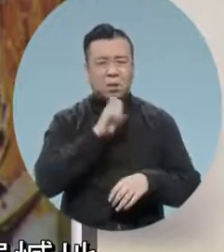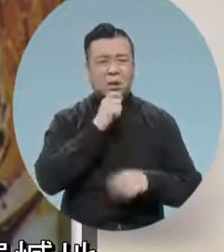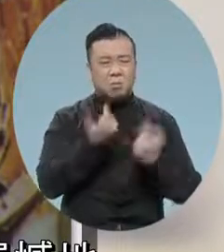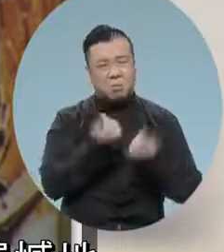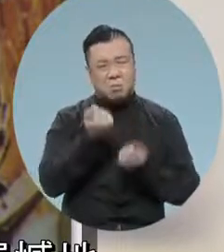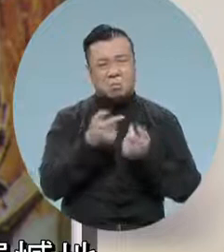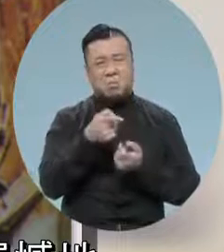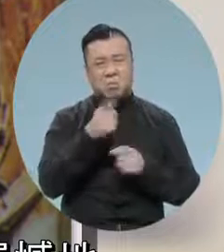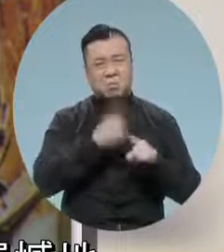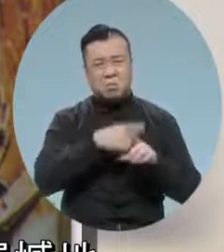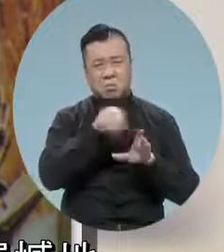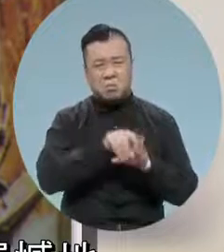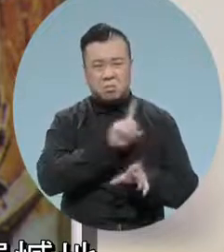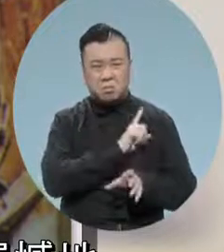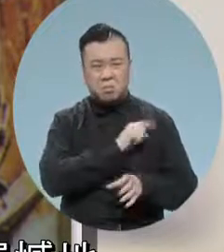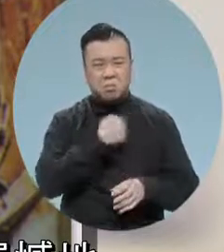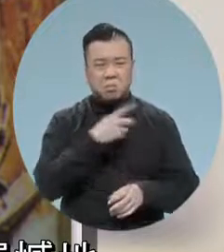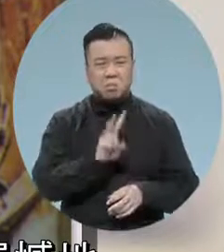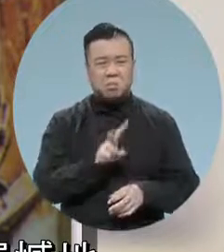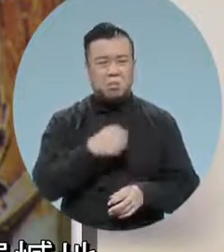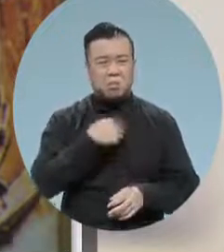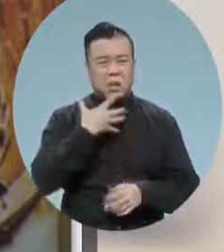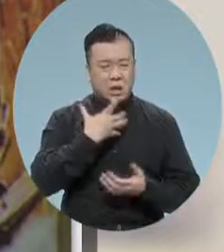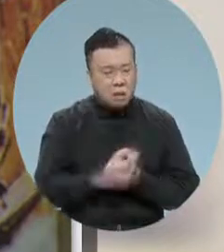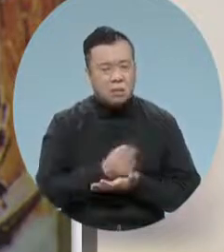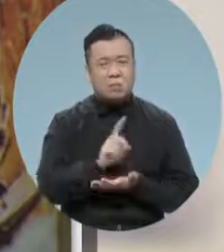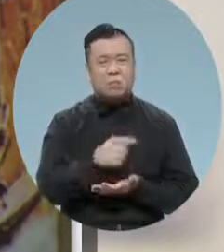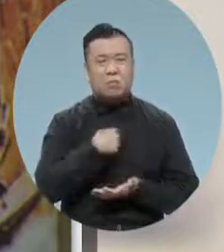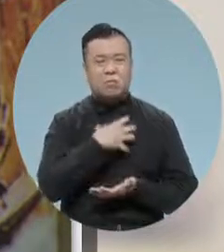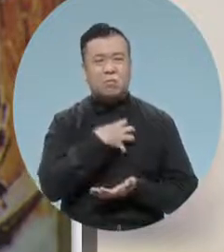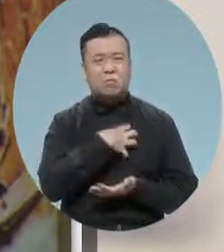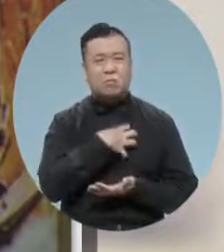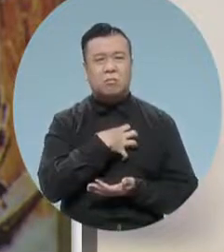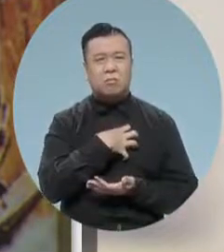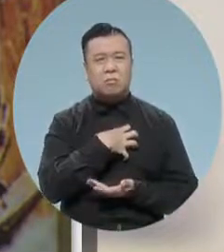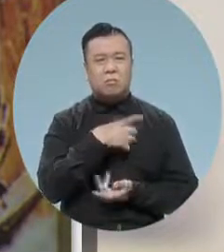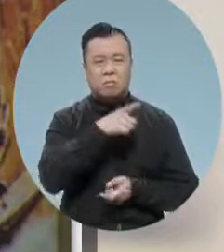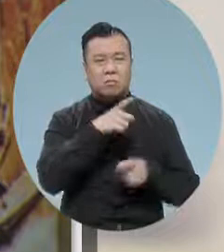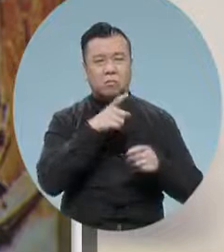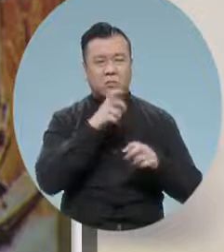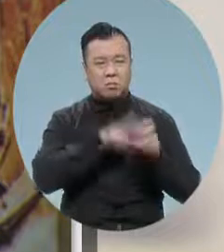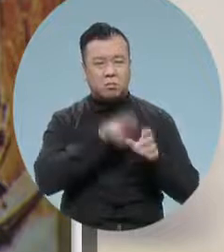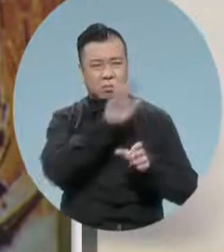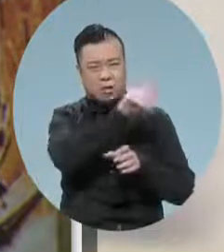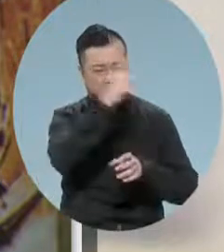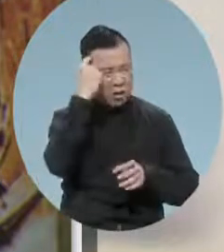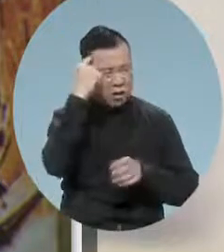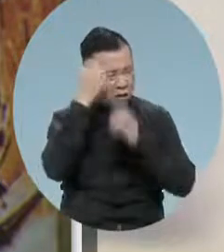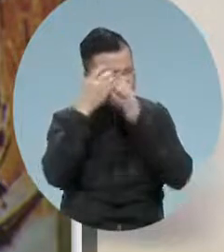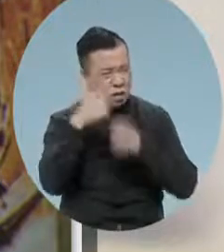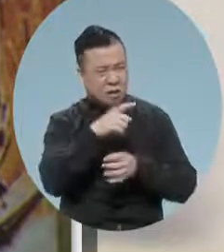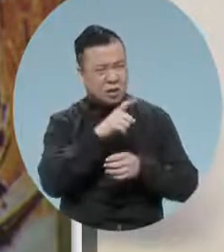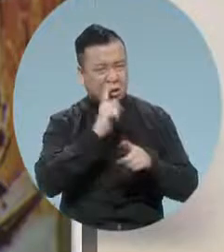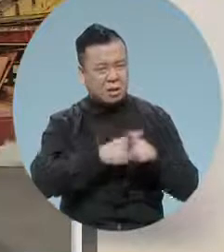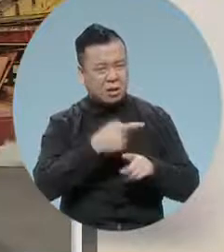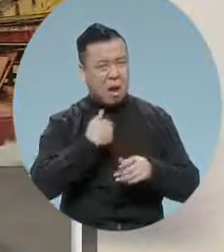少，包括我自己本人在內，好遺憾地都係仍然咧係對於一啲西方價值觀咧相當